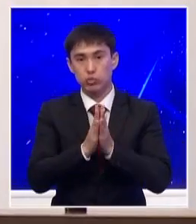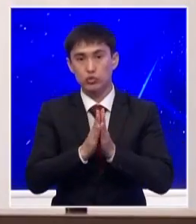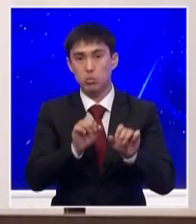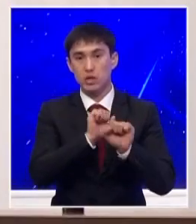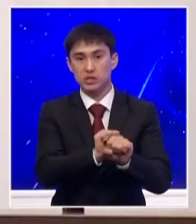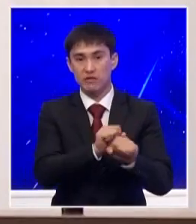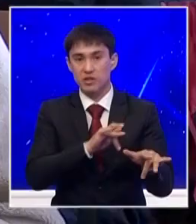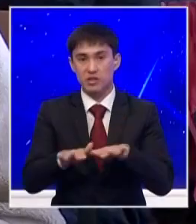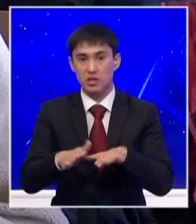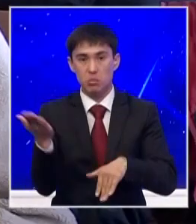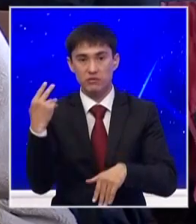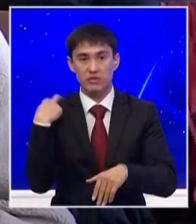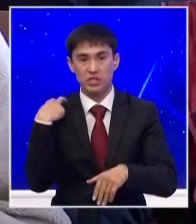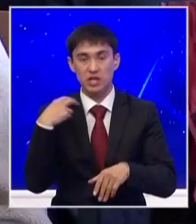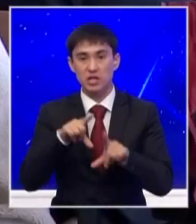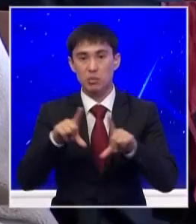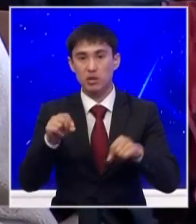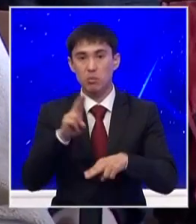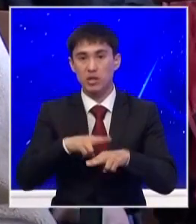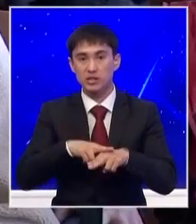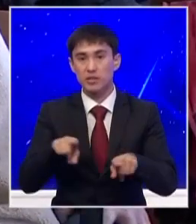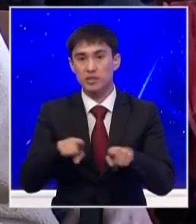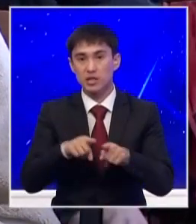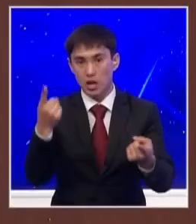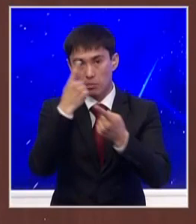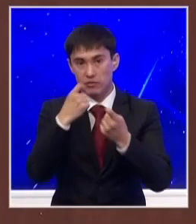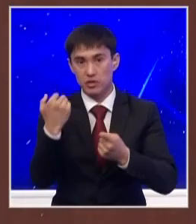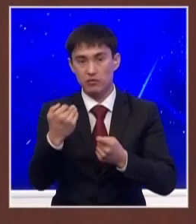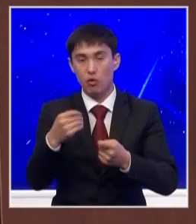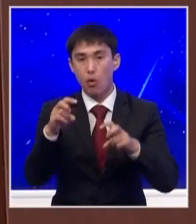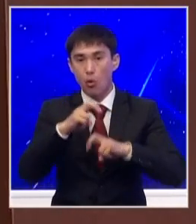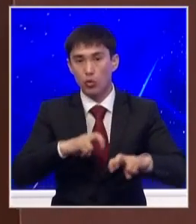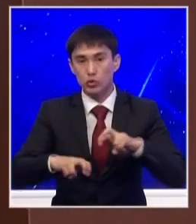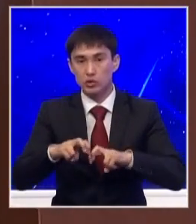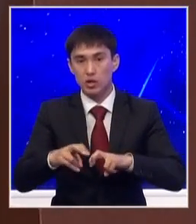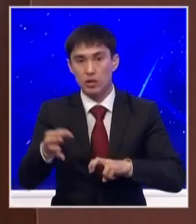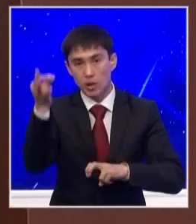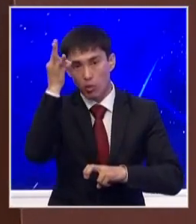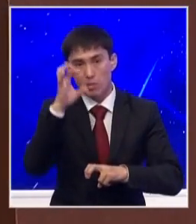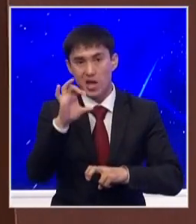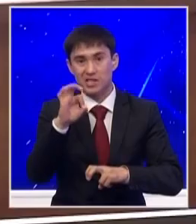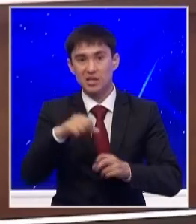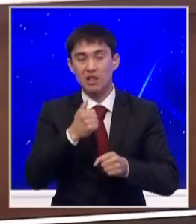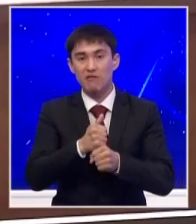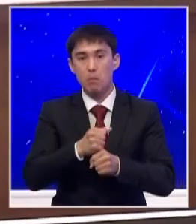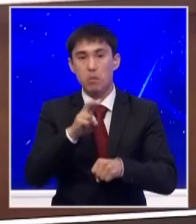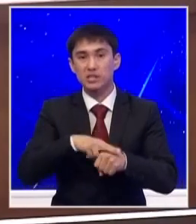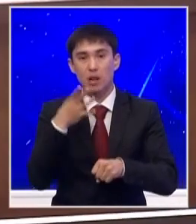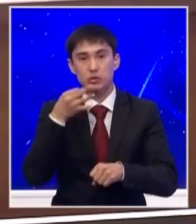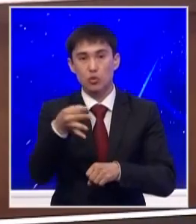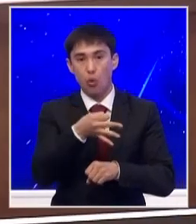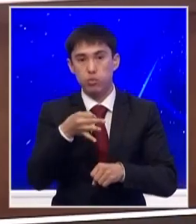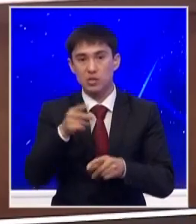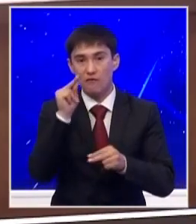просьбой приостановить дело бывшего начальника департамента полиции, а также объявить его в розыск. Напомним, экс-глава полиции Алматинской